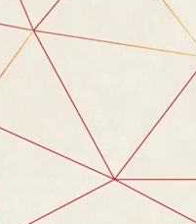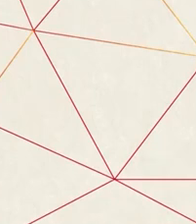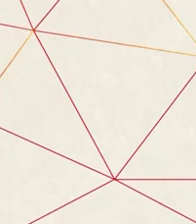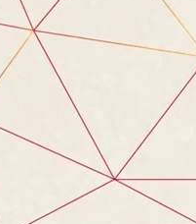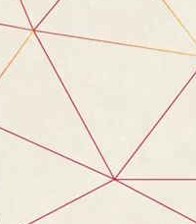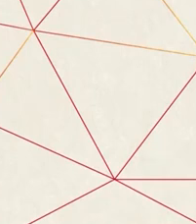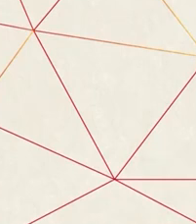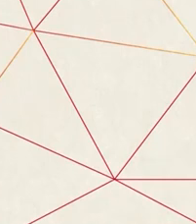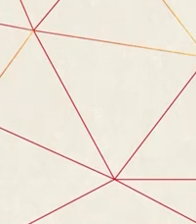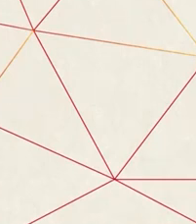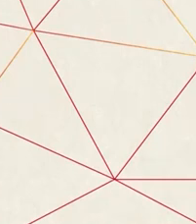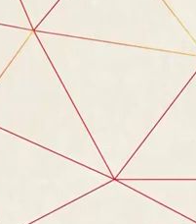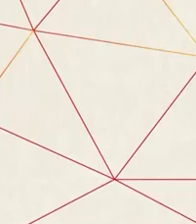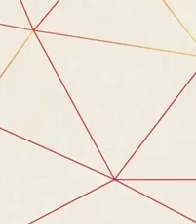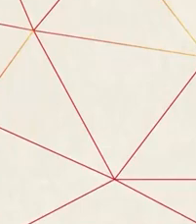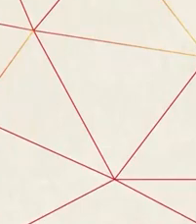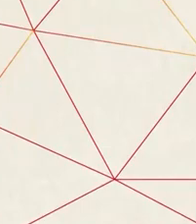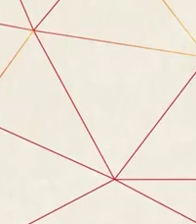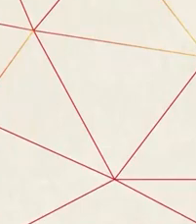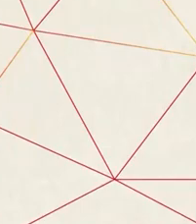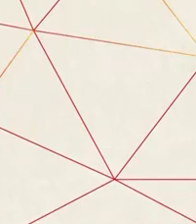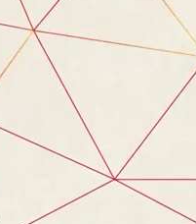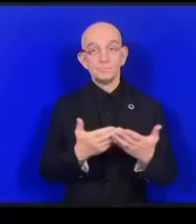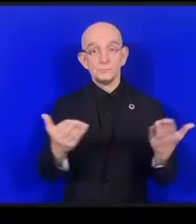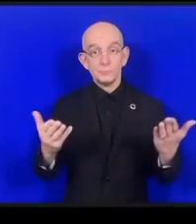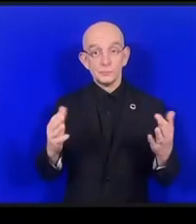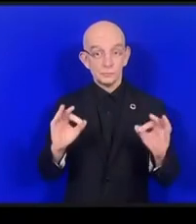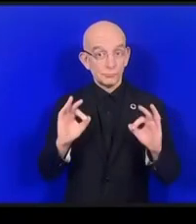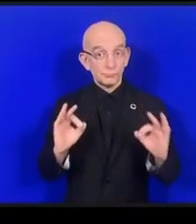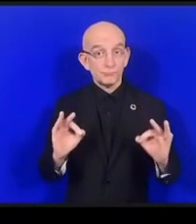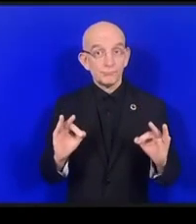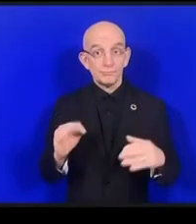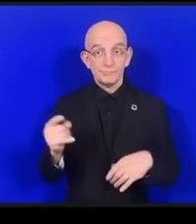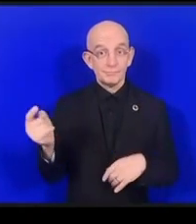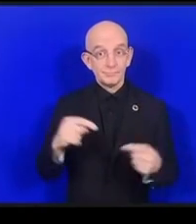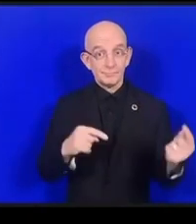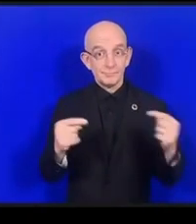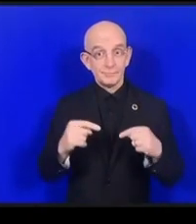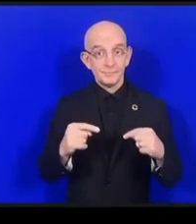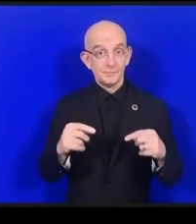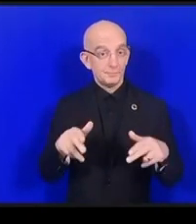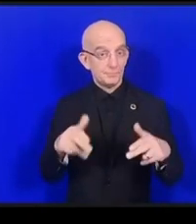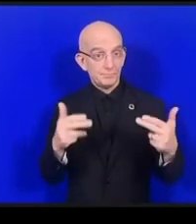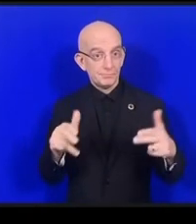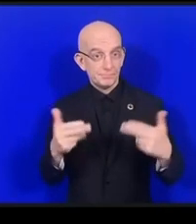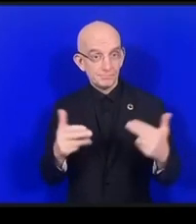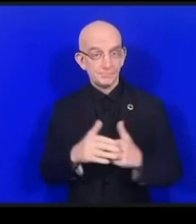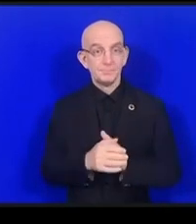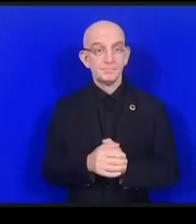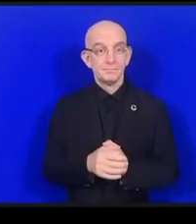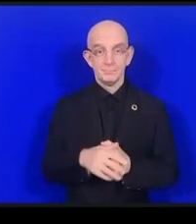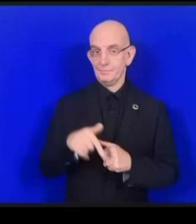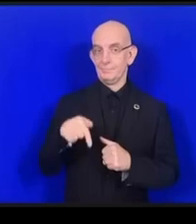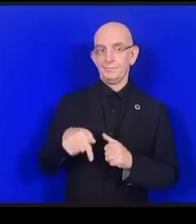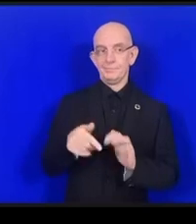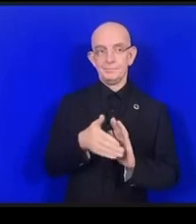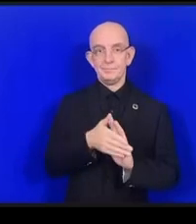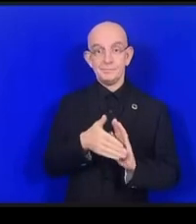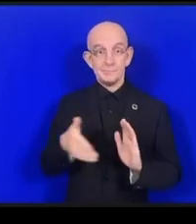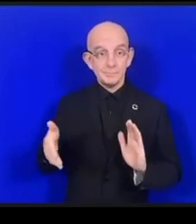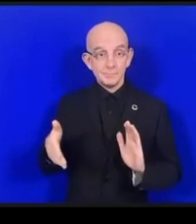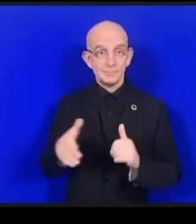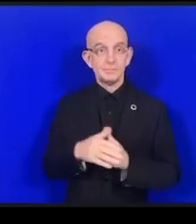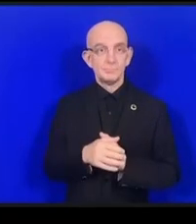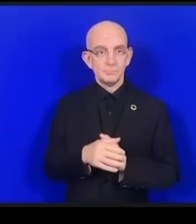Добрый день Мы собрались здесь сегодня на основную сессию